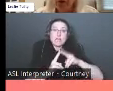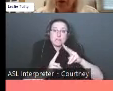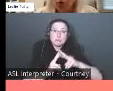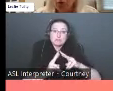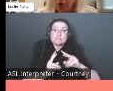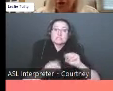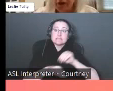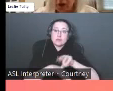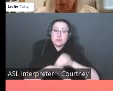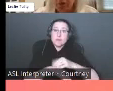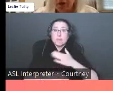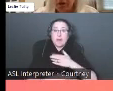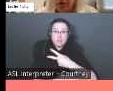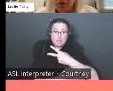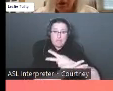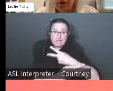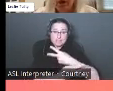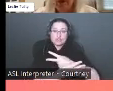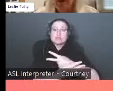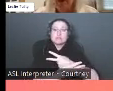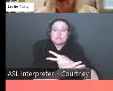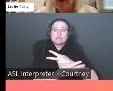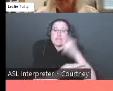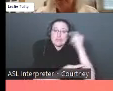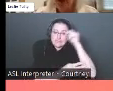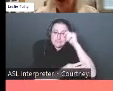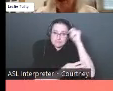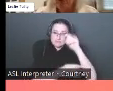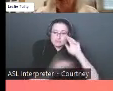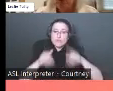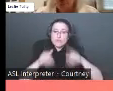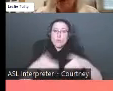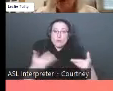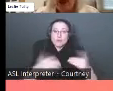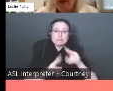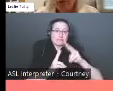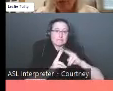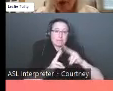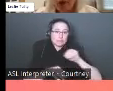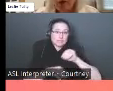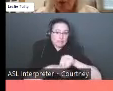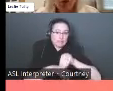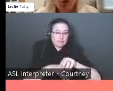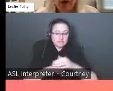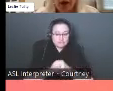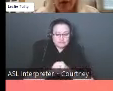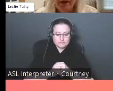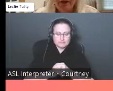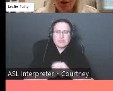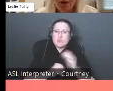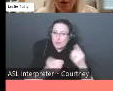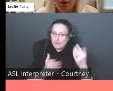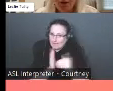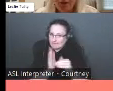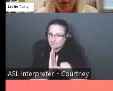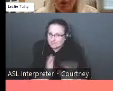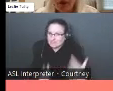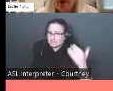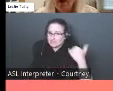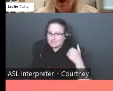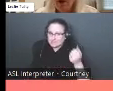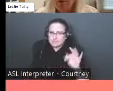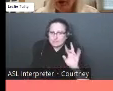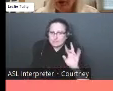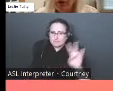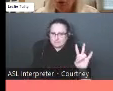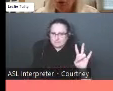du counseling de couple, donc ma thèse de maîtrise portait là-dessus et on parle